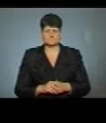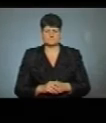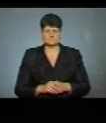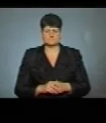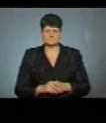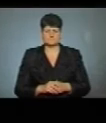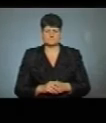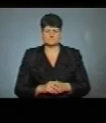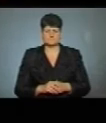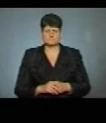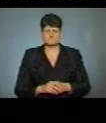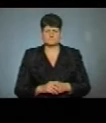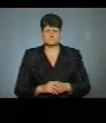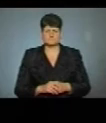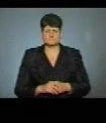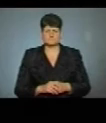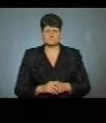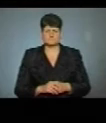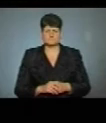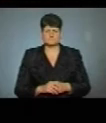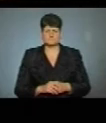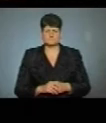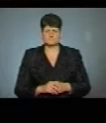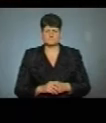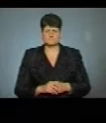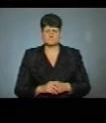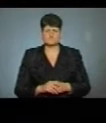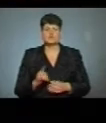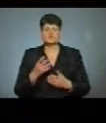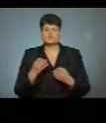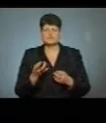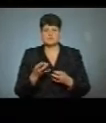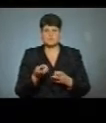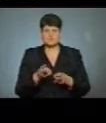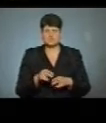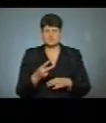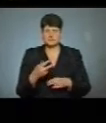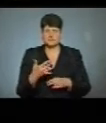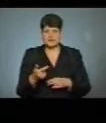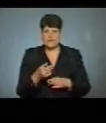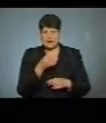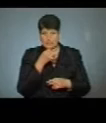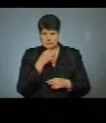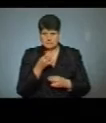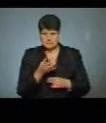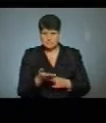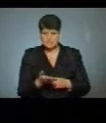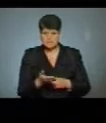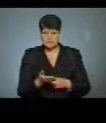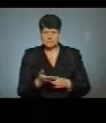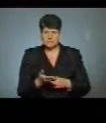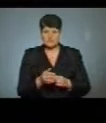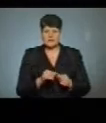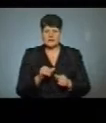У мене ще є залишилося твоїх 25 гривень. Що ще треба? Ліки якісь ще треба?